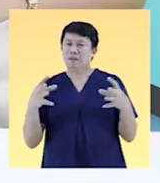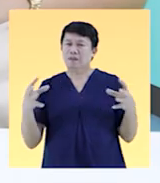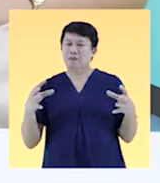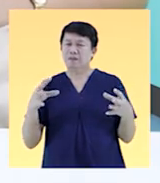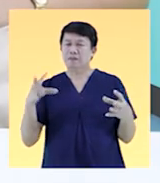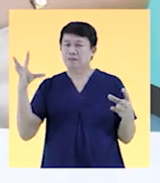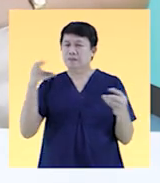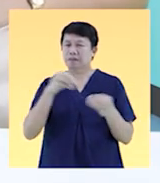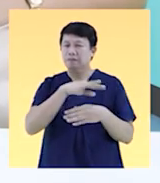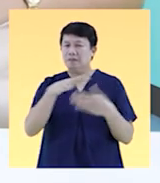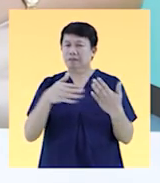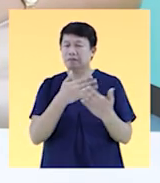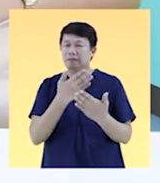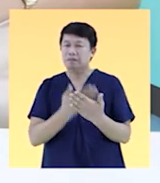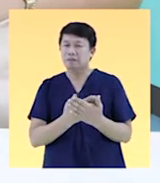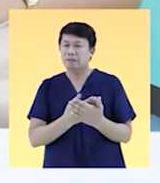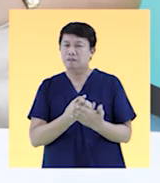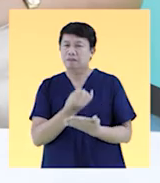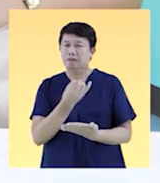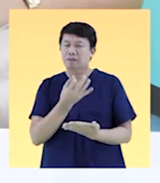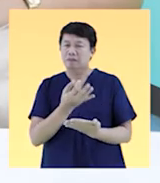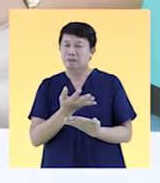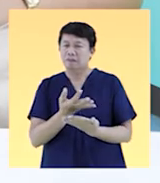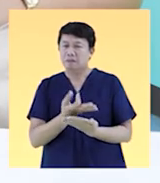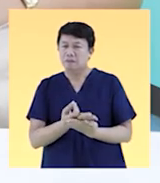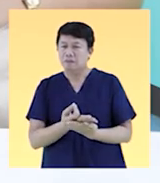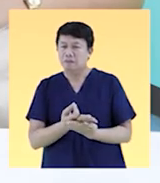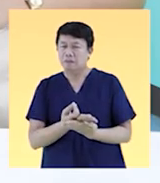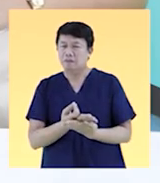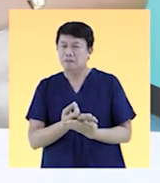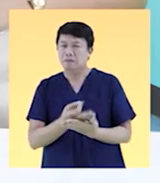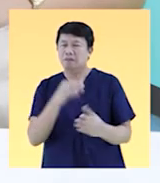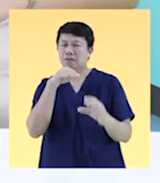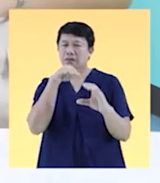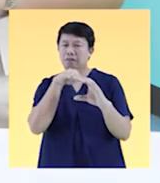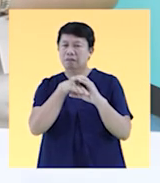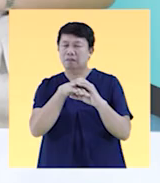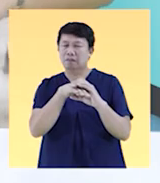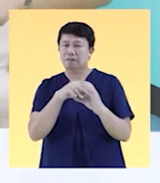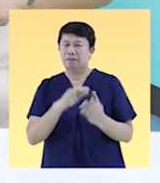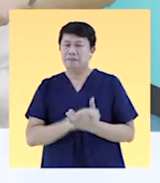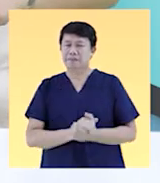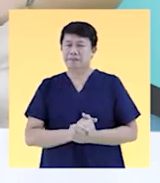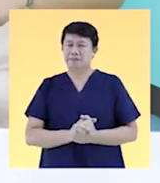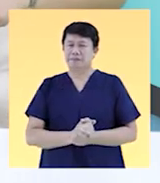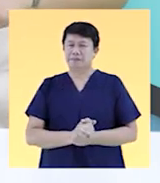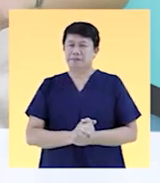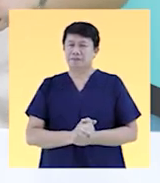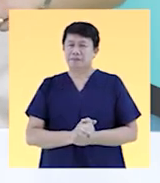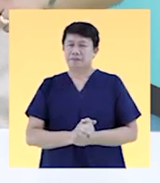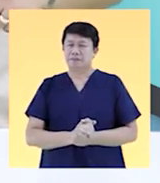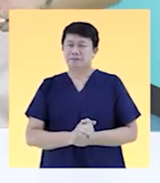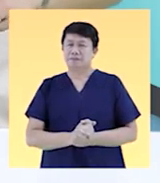magkano ang kabuuang halaga ng kanyang pera sa bangko?